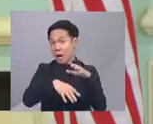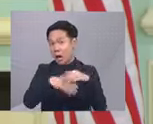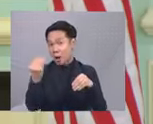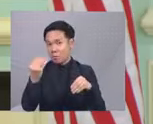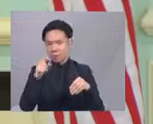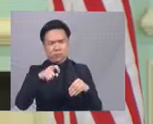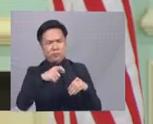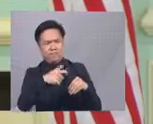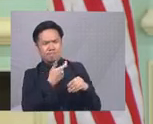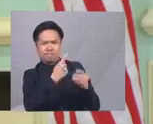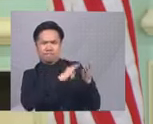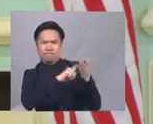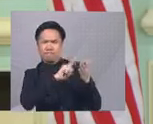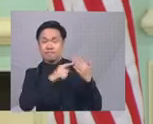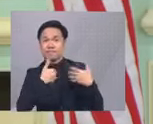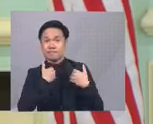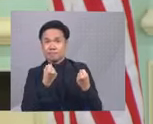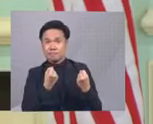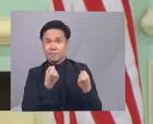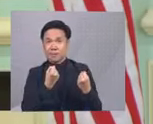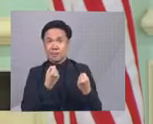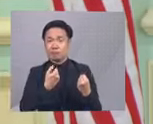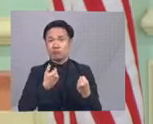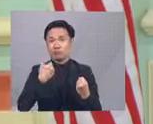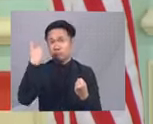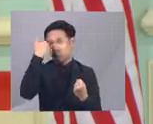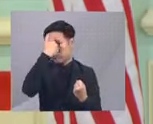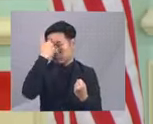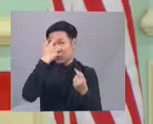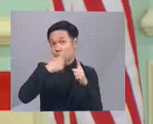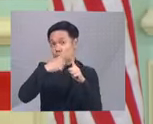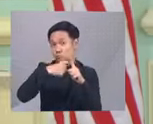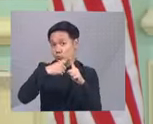kesihatan dan sebagainya sewaktu mereka nak keluar dan masuk.